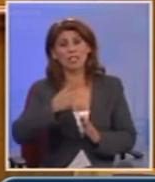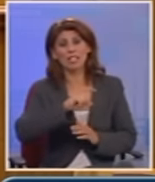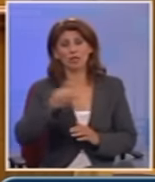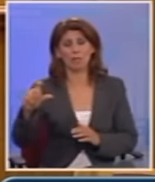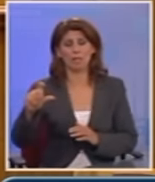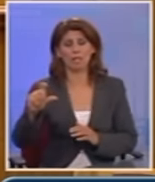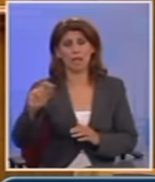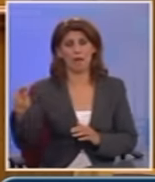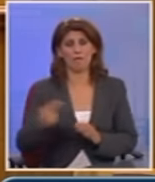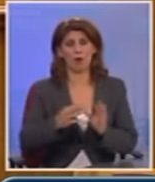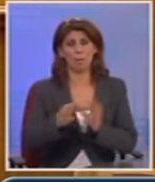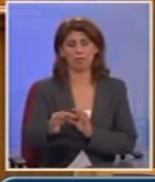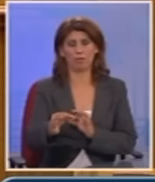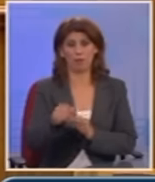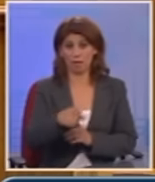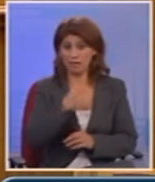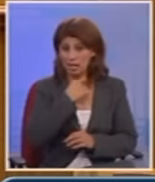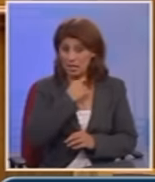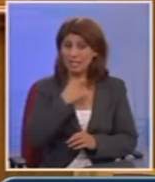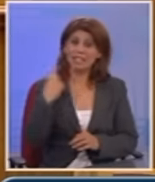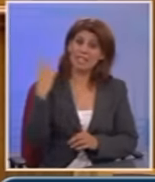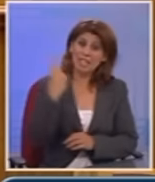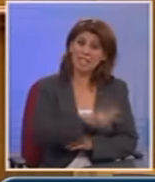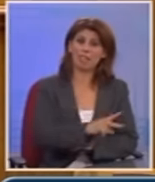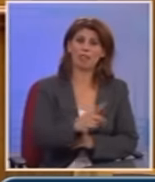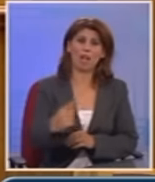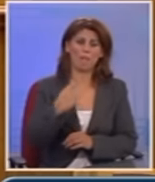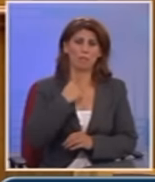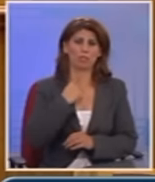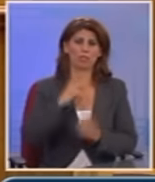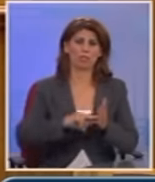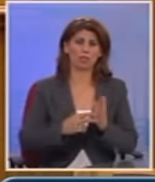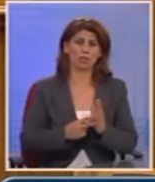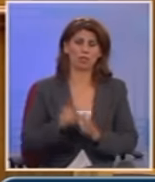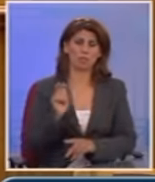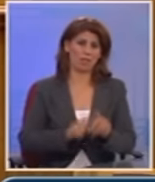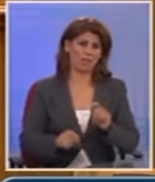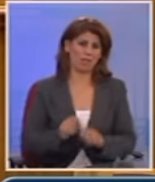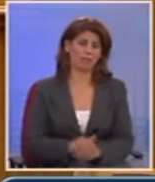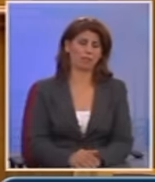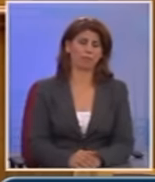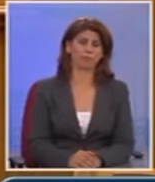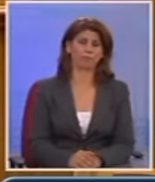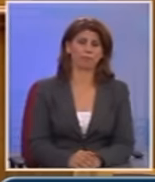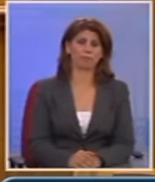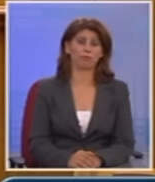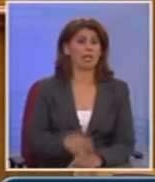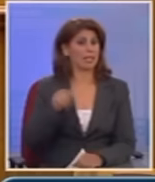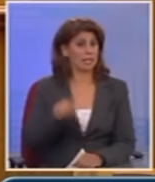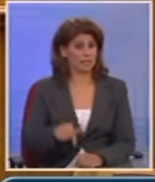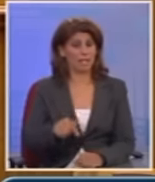μέτρα. Ανάγκη που η δική σας αποτυχία στην οικονομία δημιούργησε. Σε αυτή